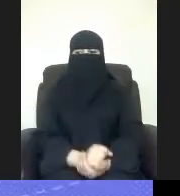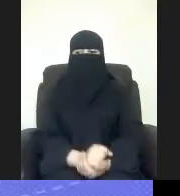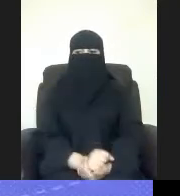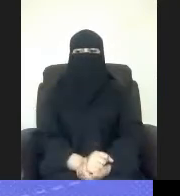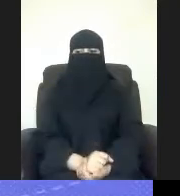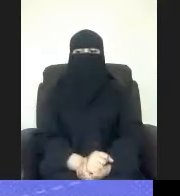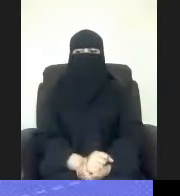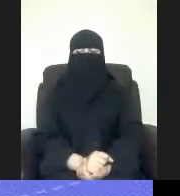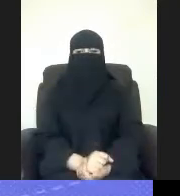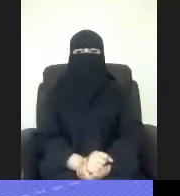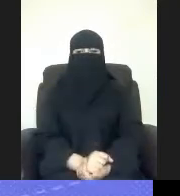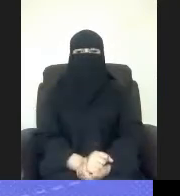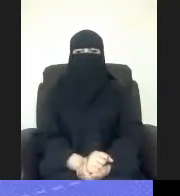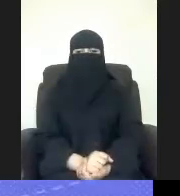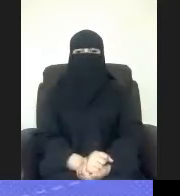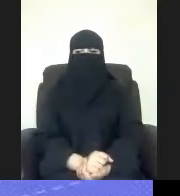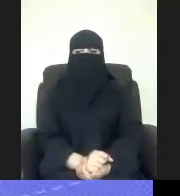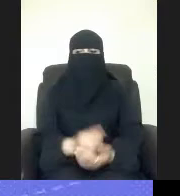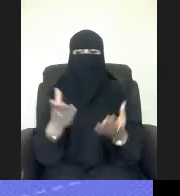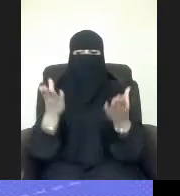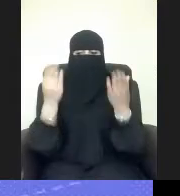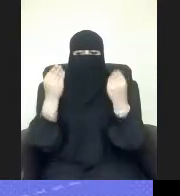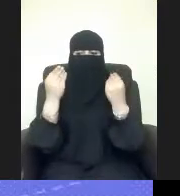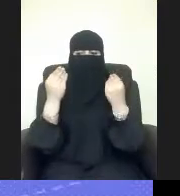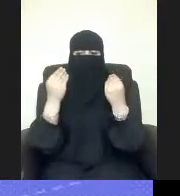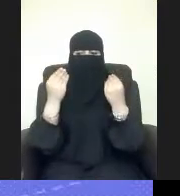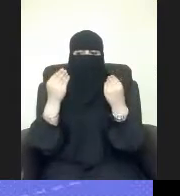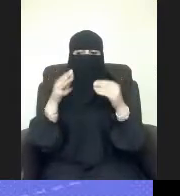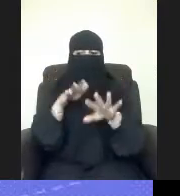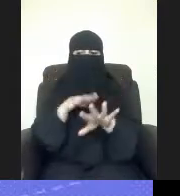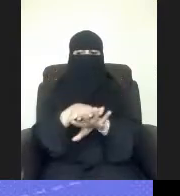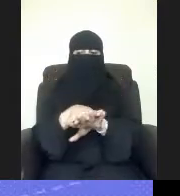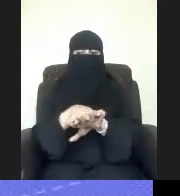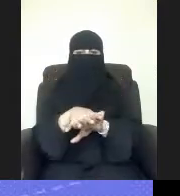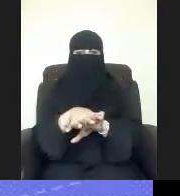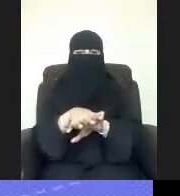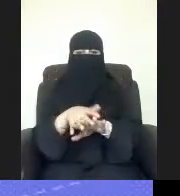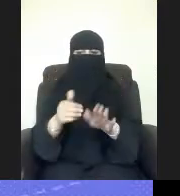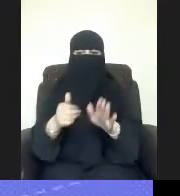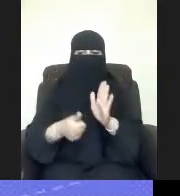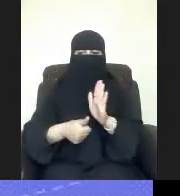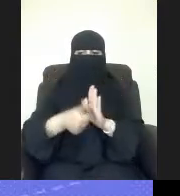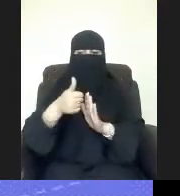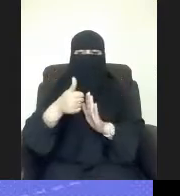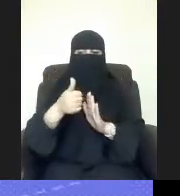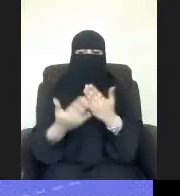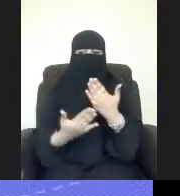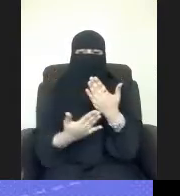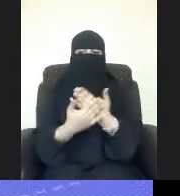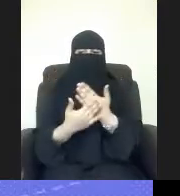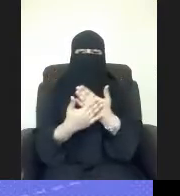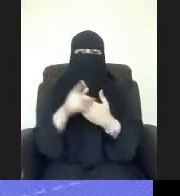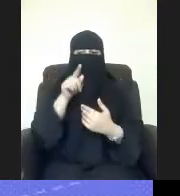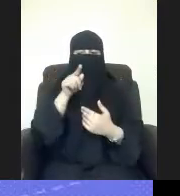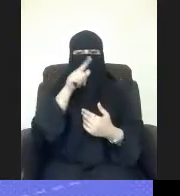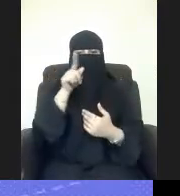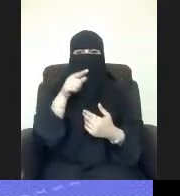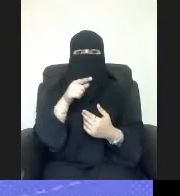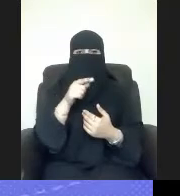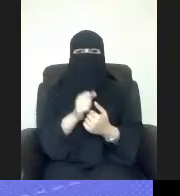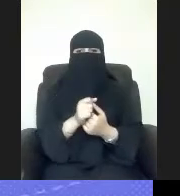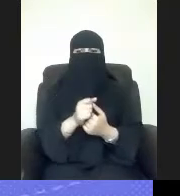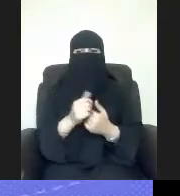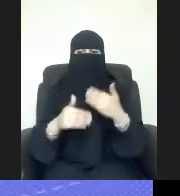متحدثا حول التعلم المدمج وجودة التدريس. سيضاف أيضا رابط لمشاركة أسئلتكم